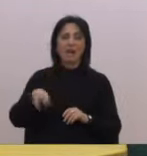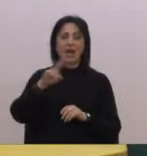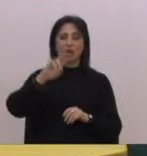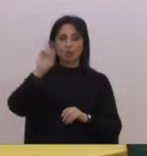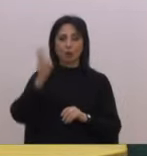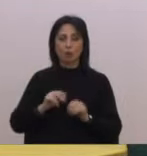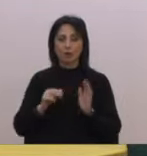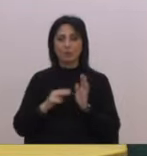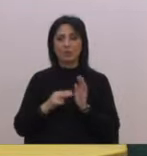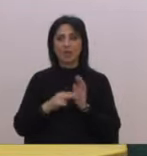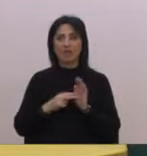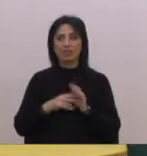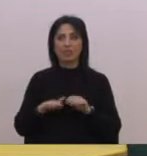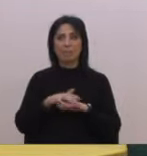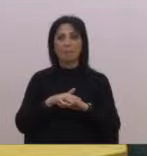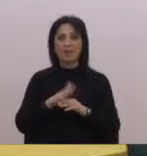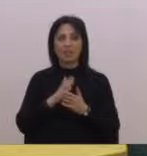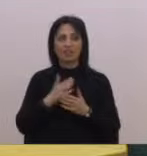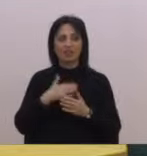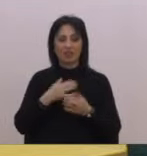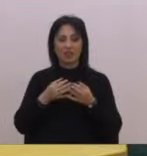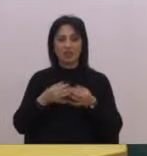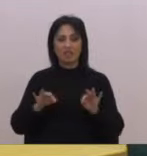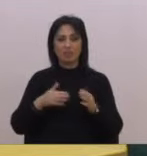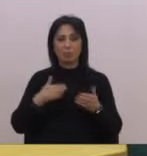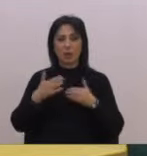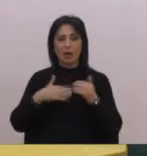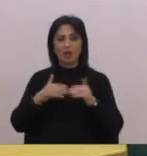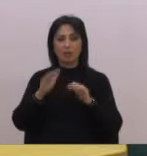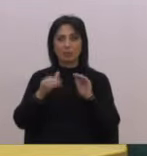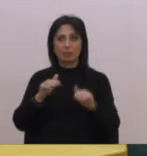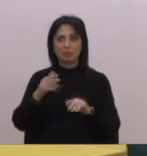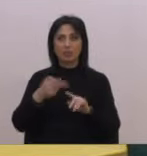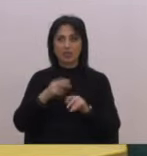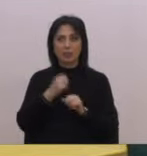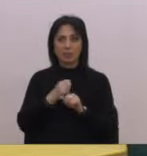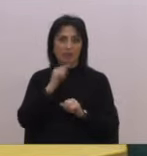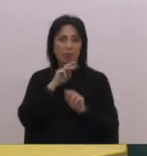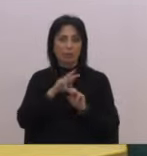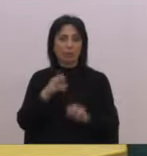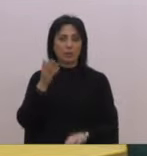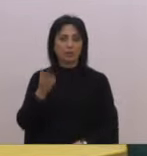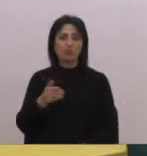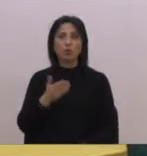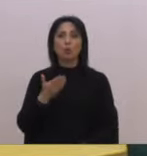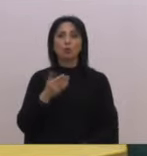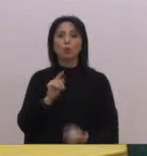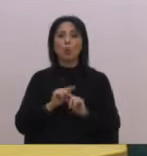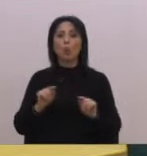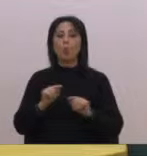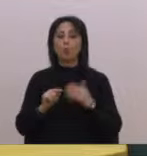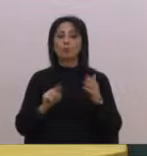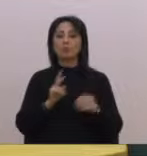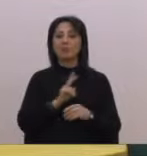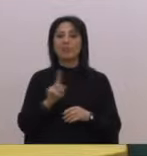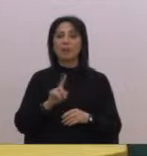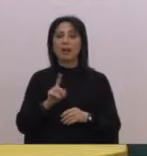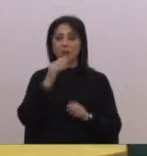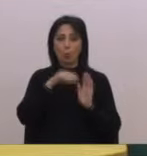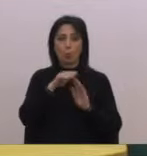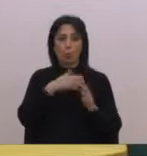დოლარის ღირებულების ბაზარზე გვაქვს ჩვენ თავისუფალი წვდომა. აი ამას აკეთებს ეკონომიკის სამინისტრო და თუ ოპოზიციის მხრიდან ვინმე რამე